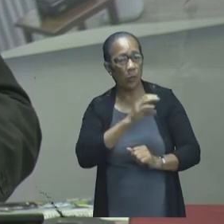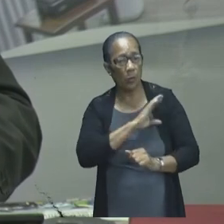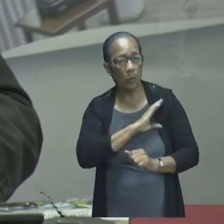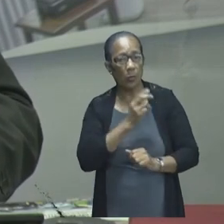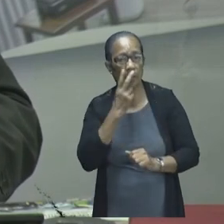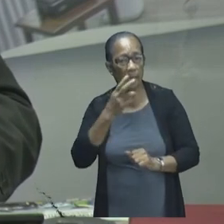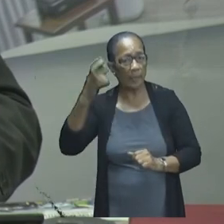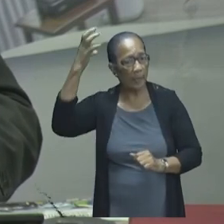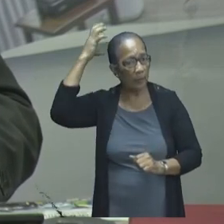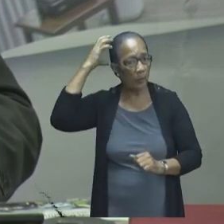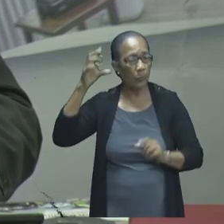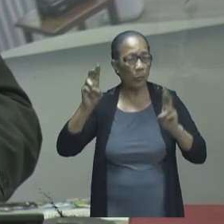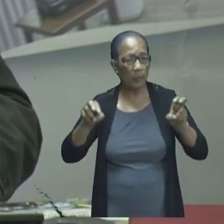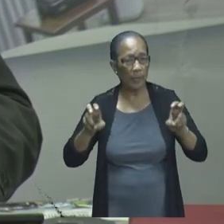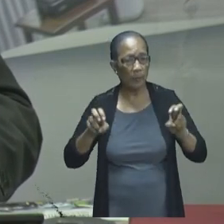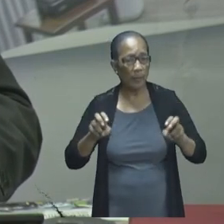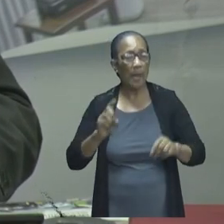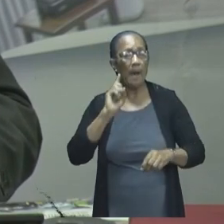koriander